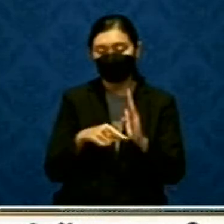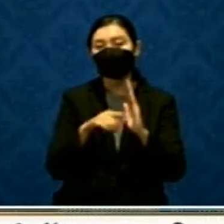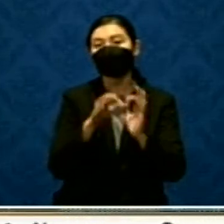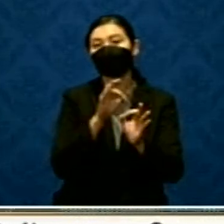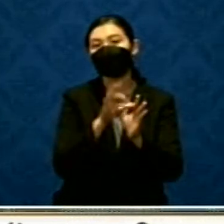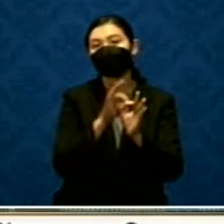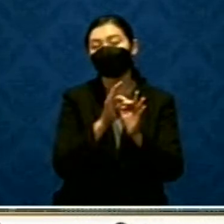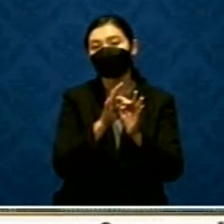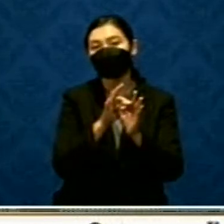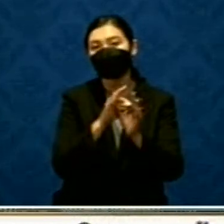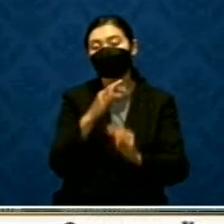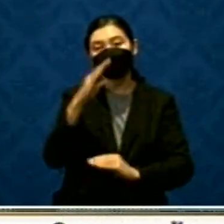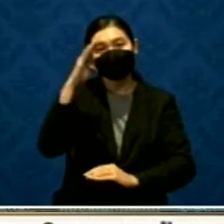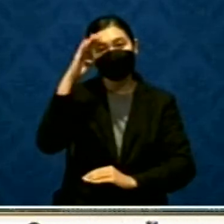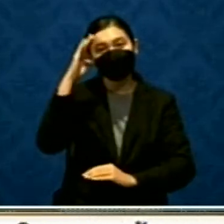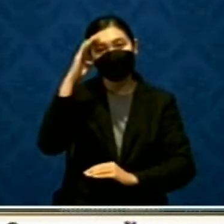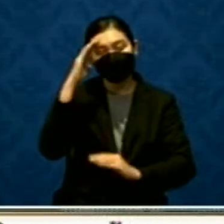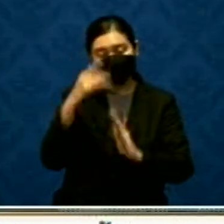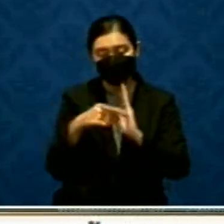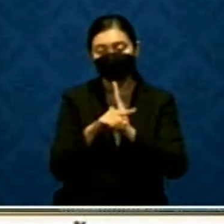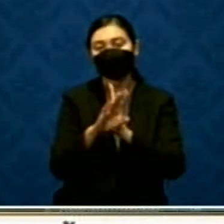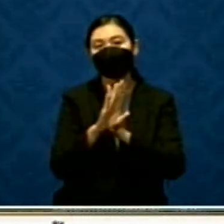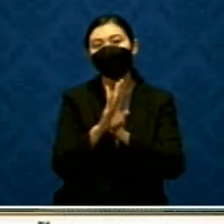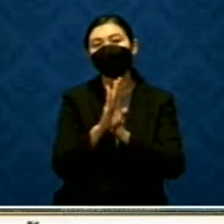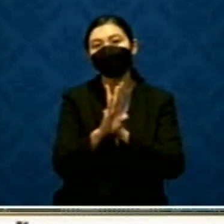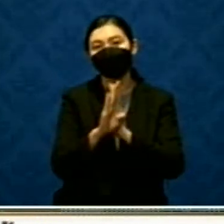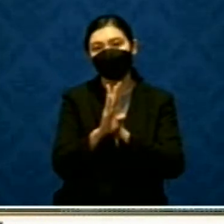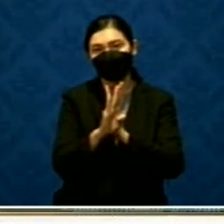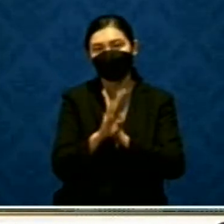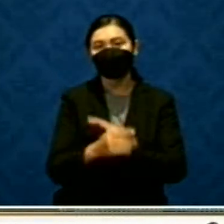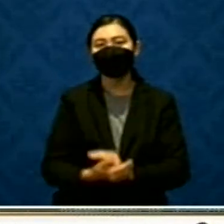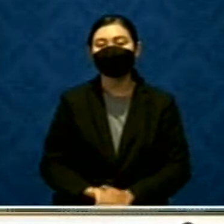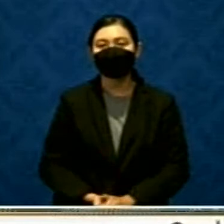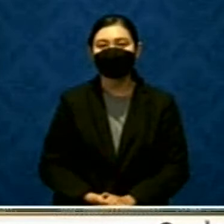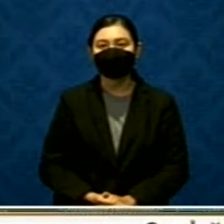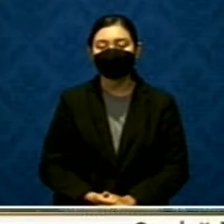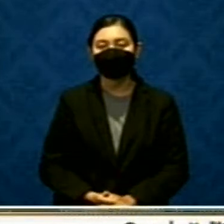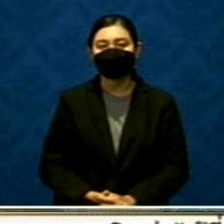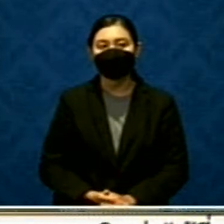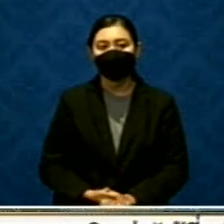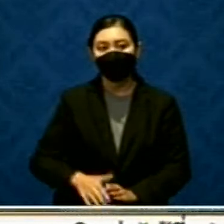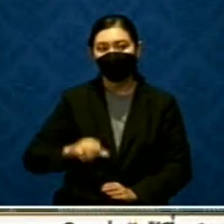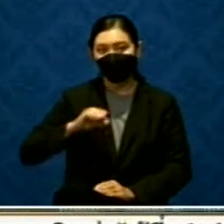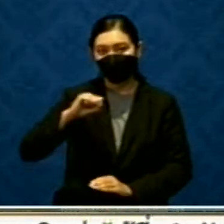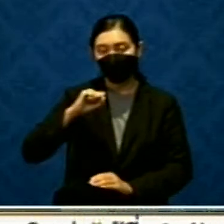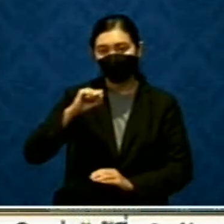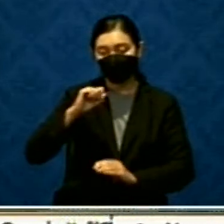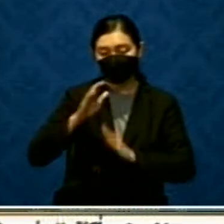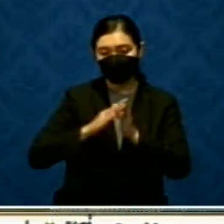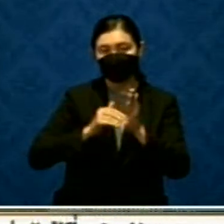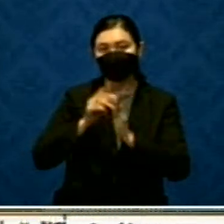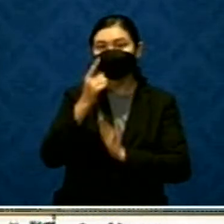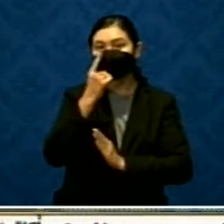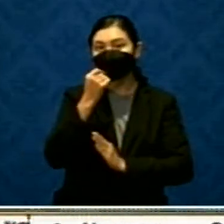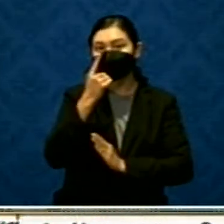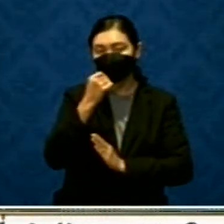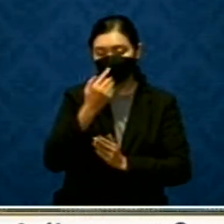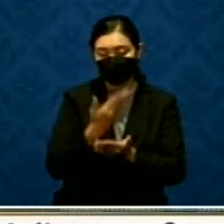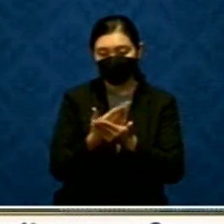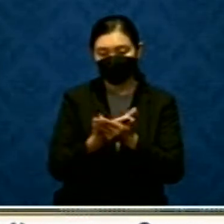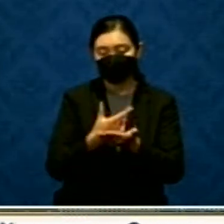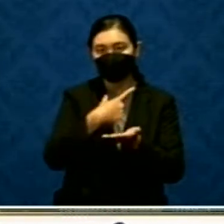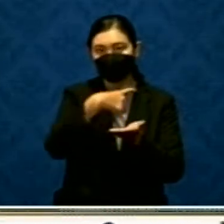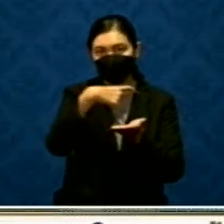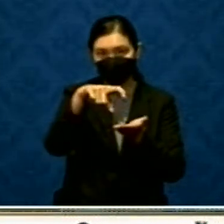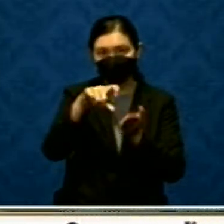เนี่ยก็จะอยู่ทางฝั่งขวาของภาพนะครับที่ทำกรอบสีแดงไว้เนี่ยมีการโอนเงินจำนวน3ครั้งครับ